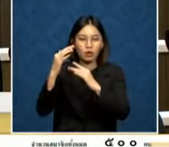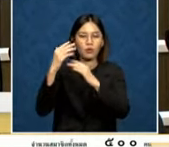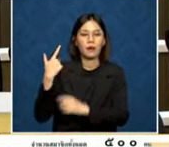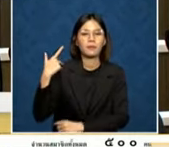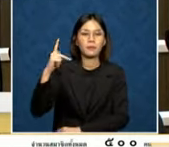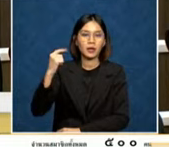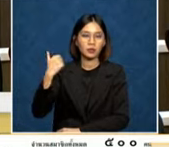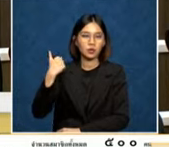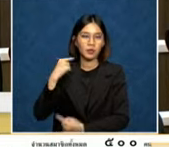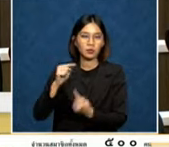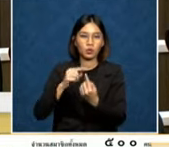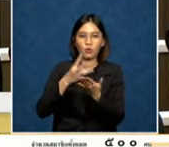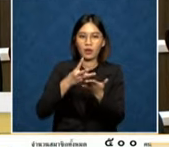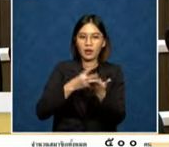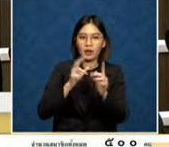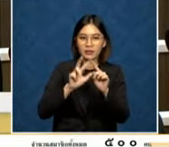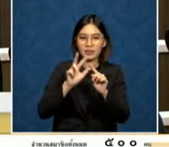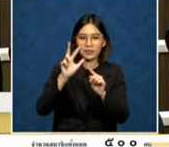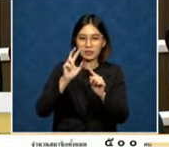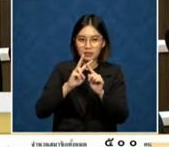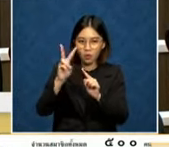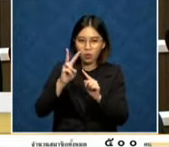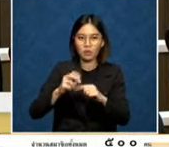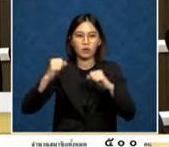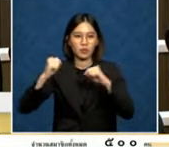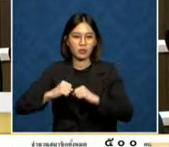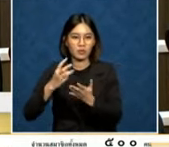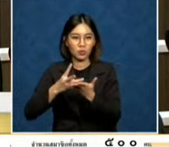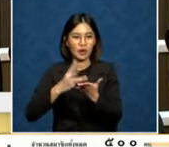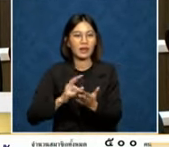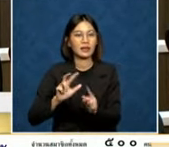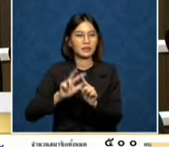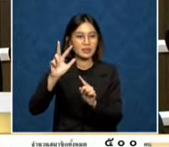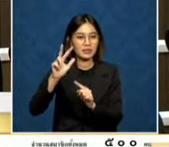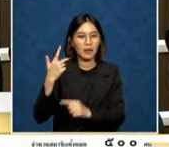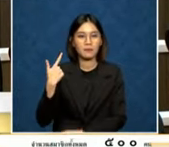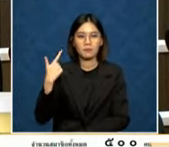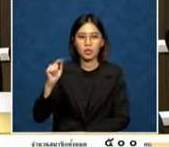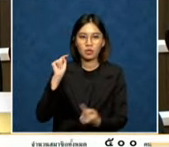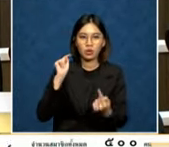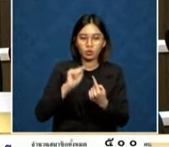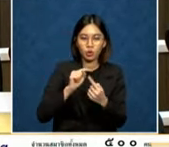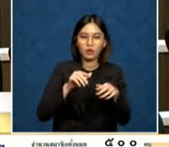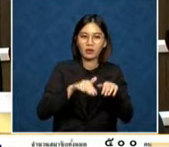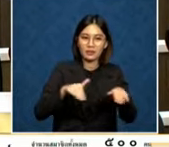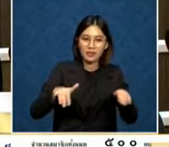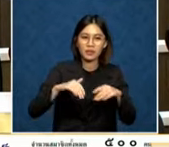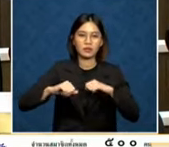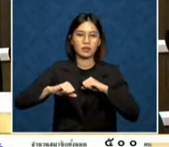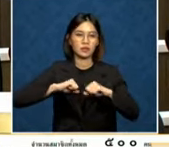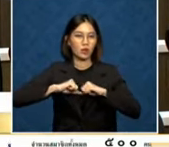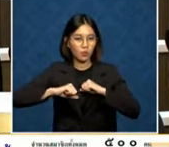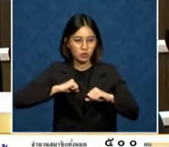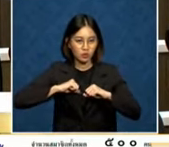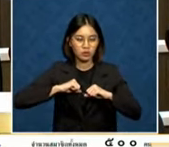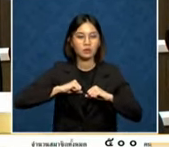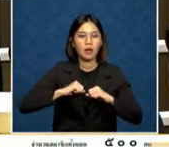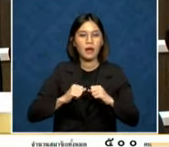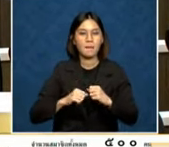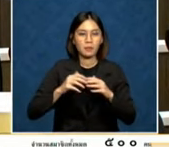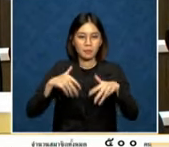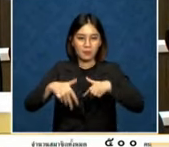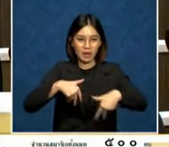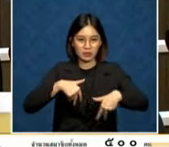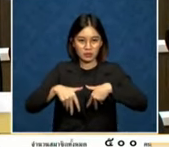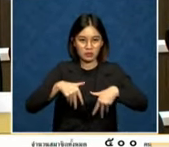ประโยชน์ในวระที่ 2และการลงมติในวระที่ 3เพื่อประโยชน์สูงสุดต่อเด็กเยาวชนและประชา